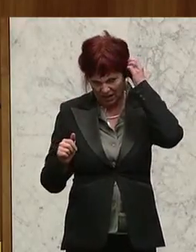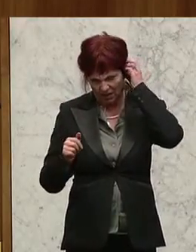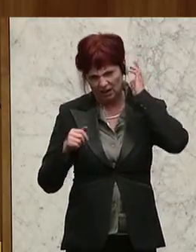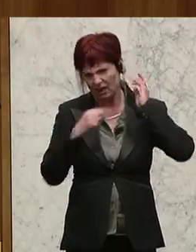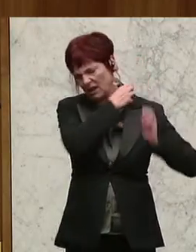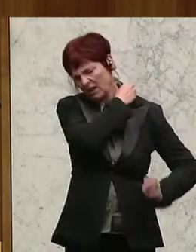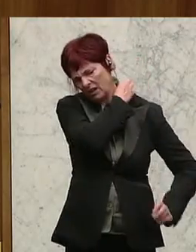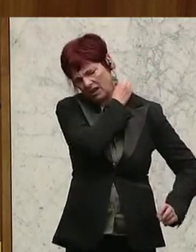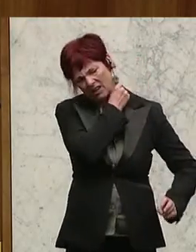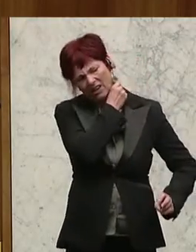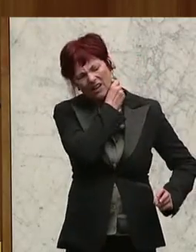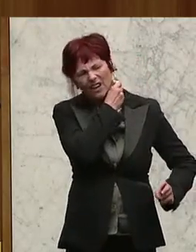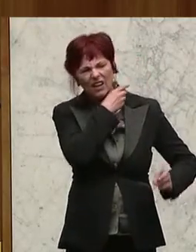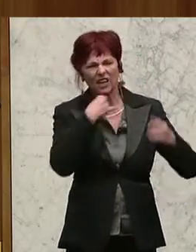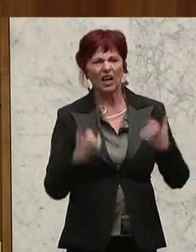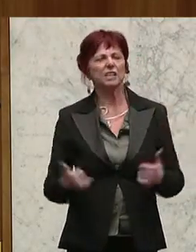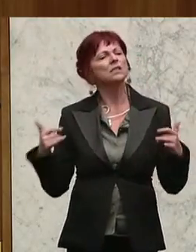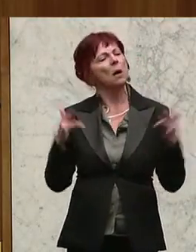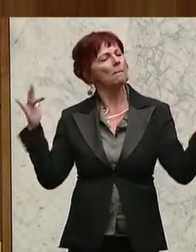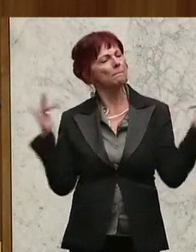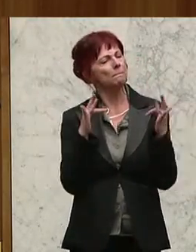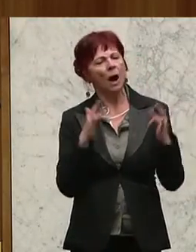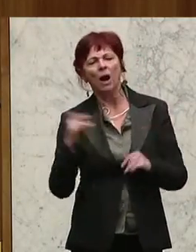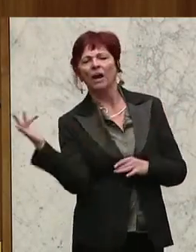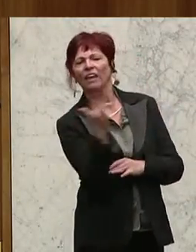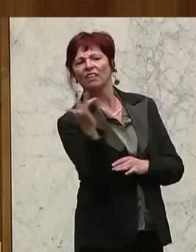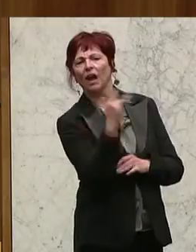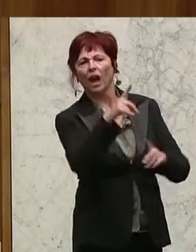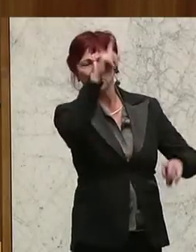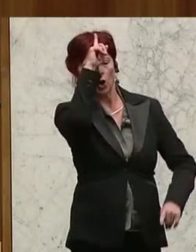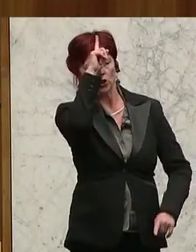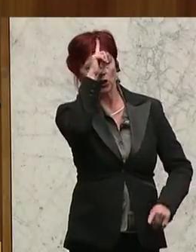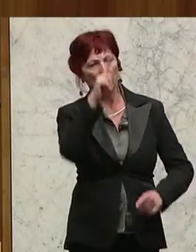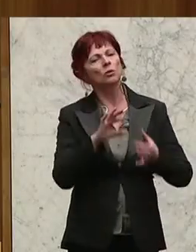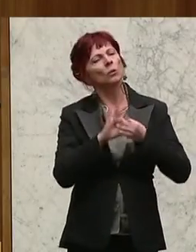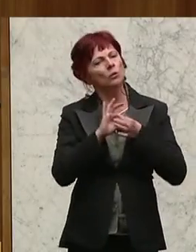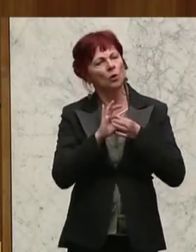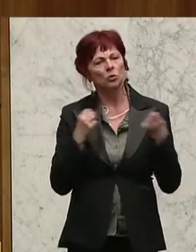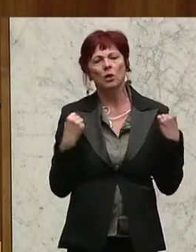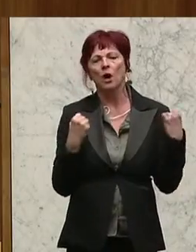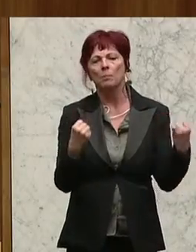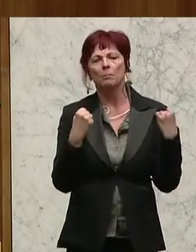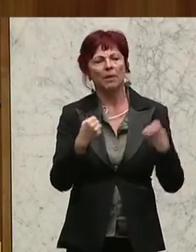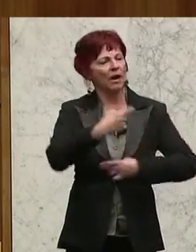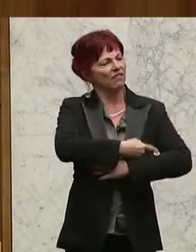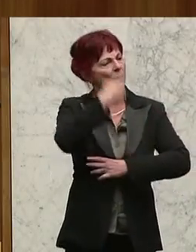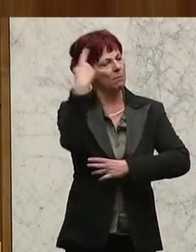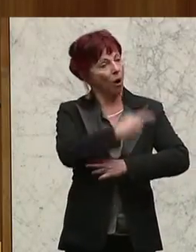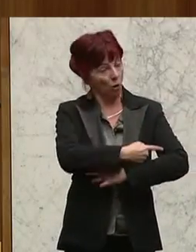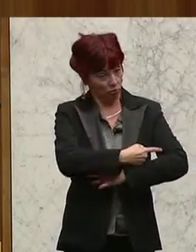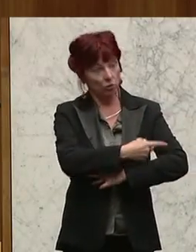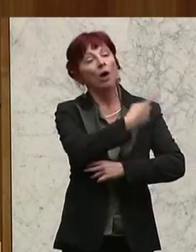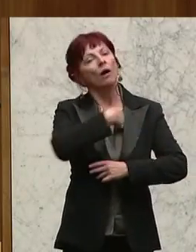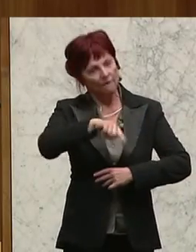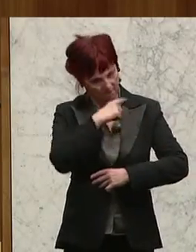jetzt massiv Deutschland wegen dem Pkw-Maut und da haben Sie von uns NEOS die vollste Unterstützung, dass wir diesen tatsächlich nicht